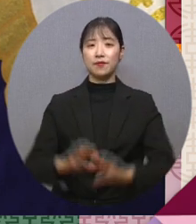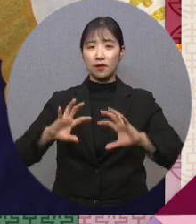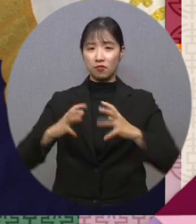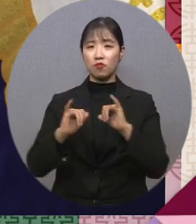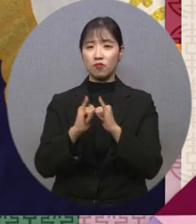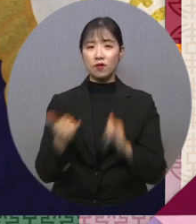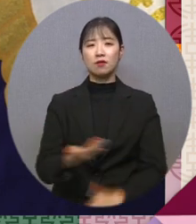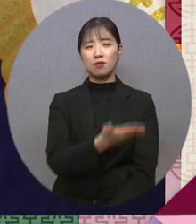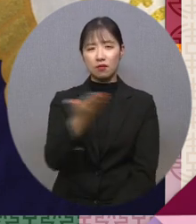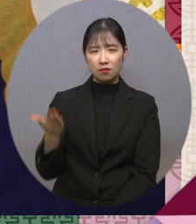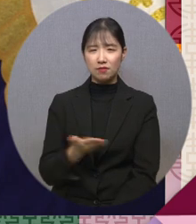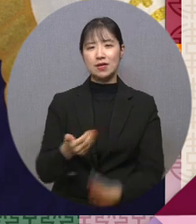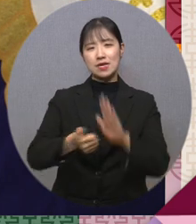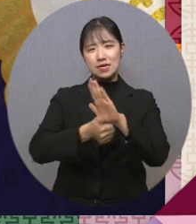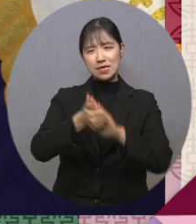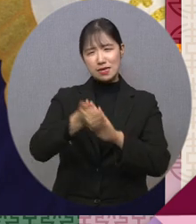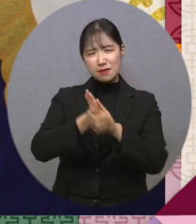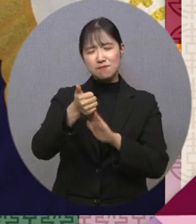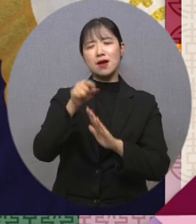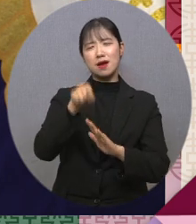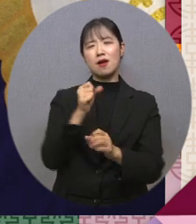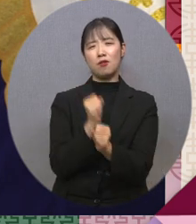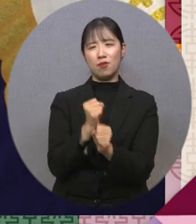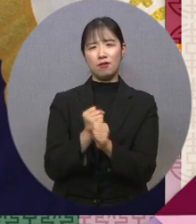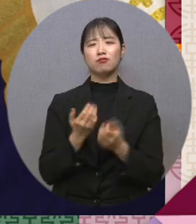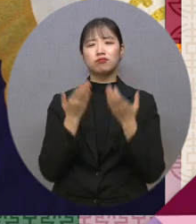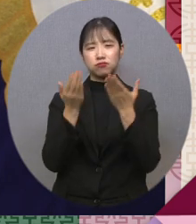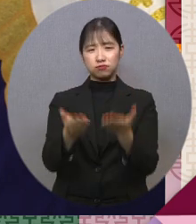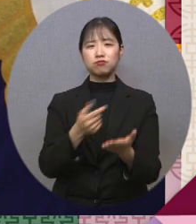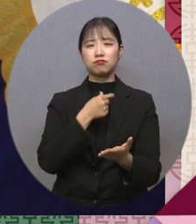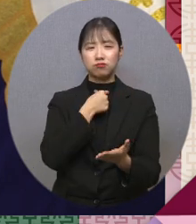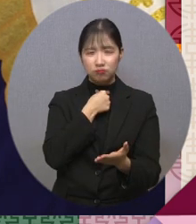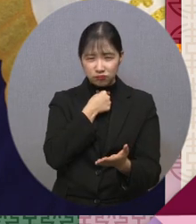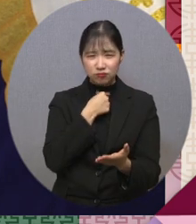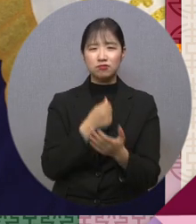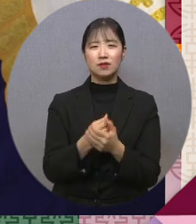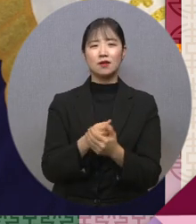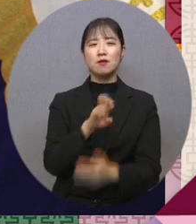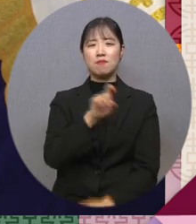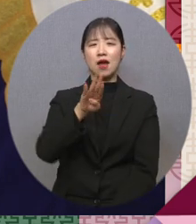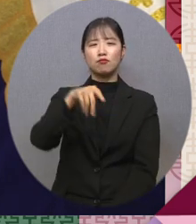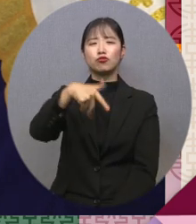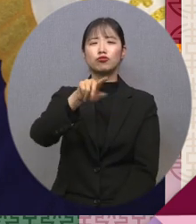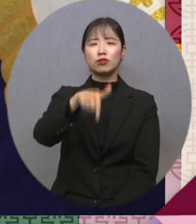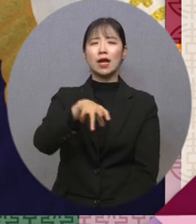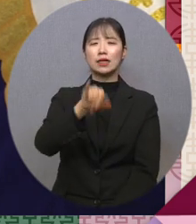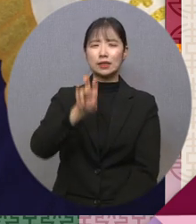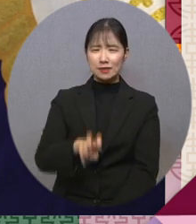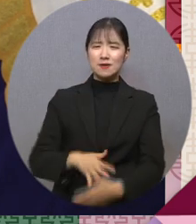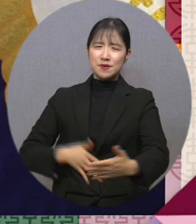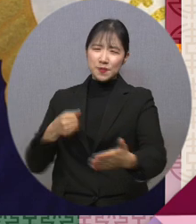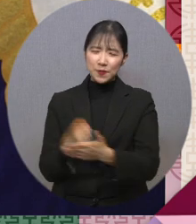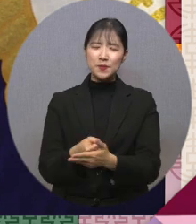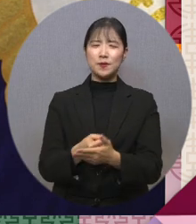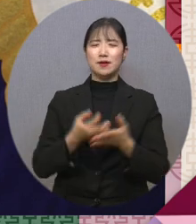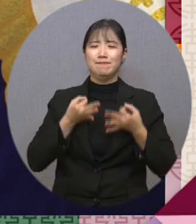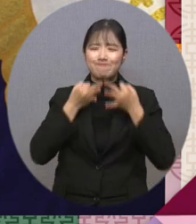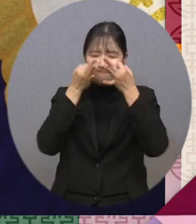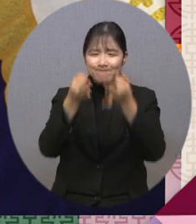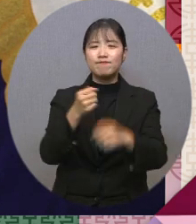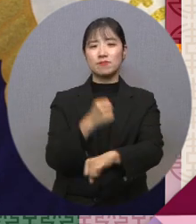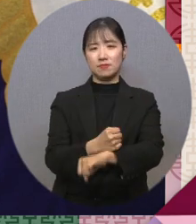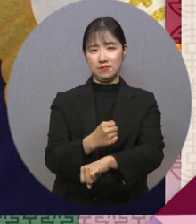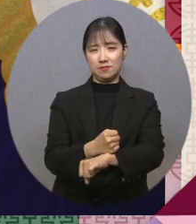국민 여러분께 희망의 사다리를 만들기 위해 마부 작심의 각오로 혼신의 힘을